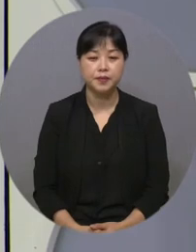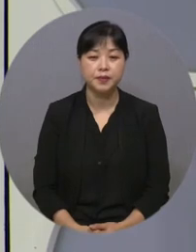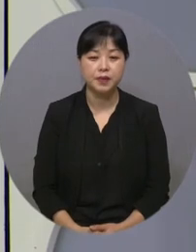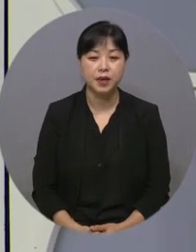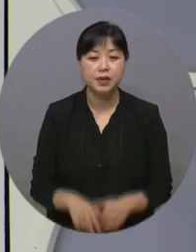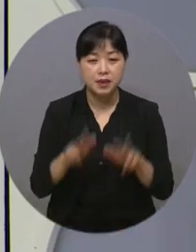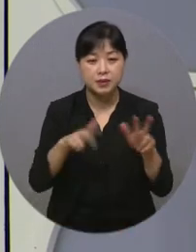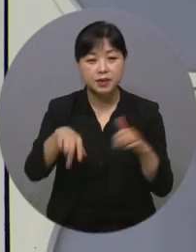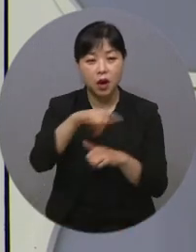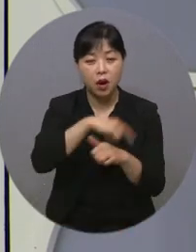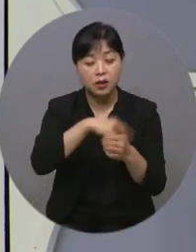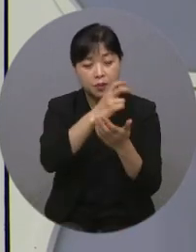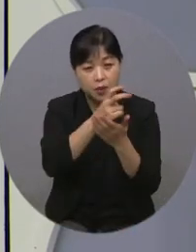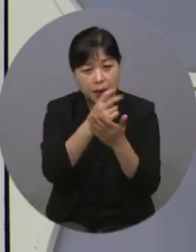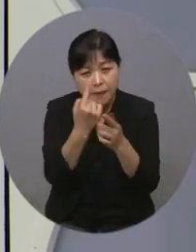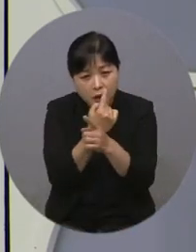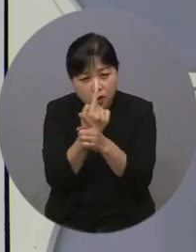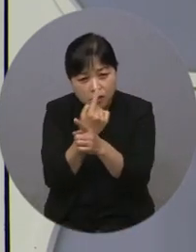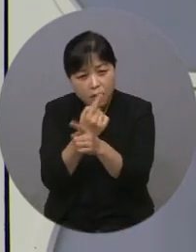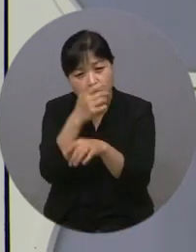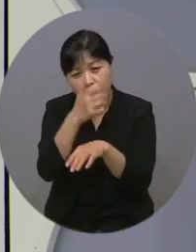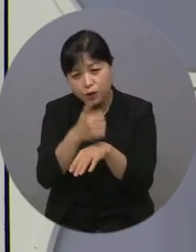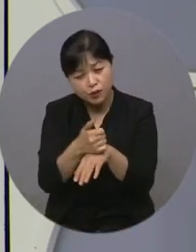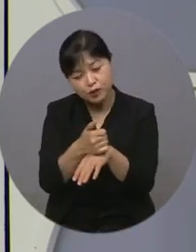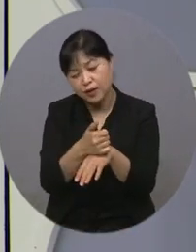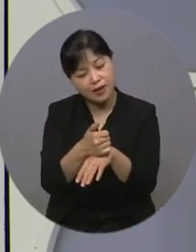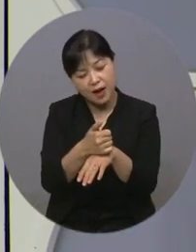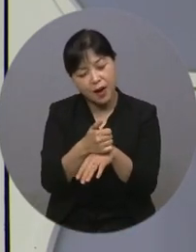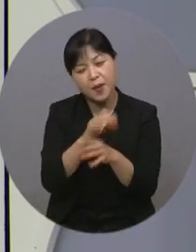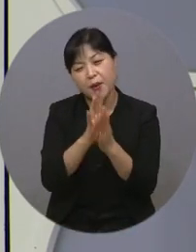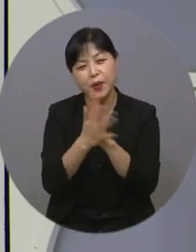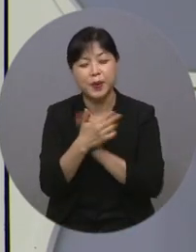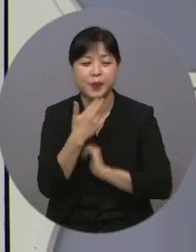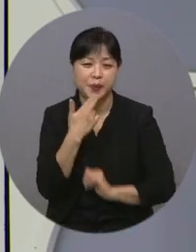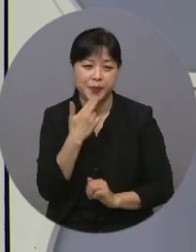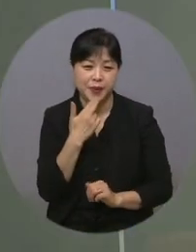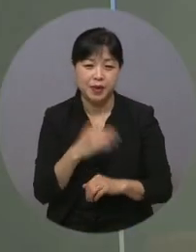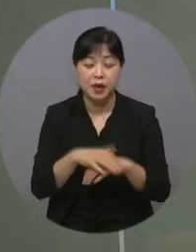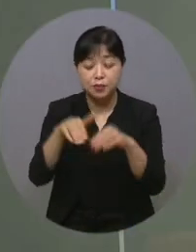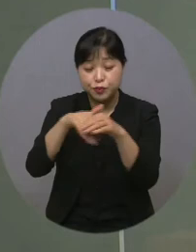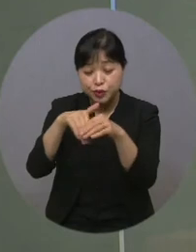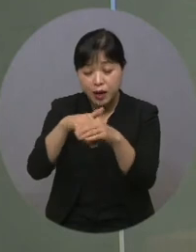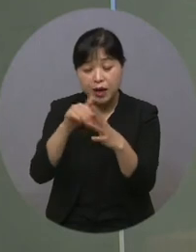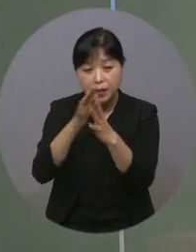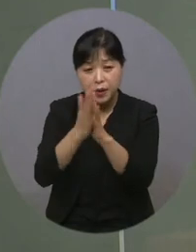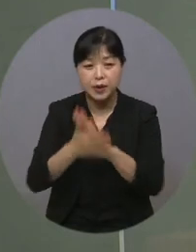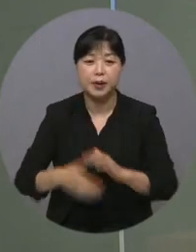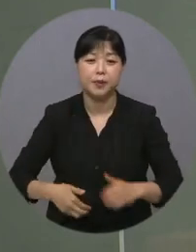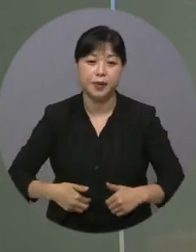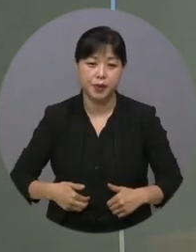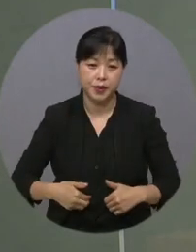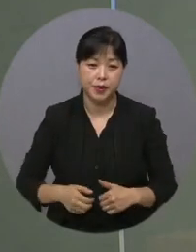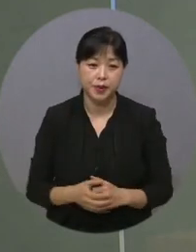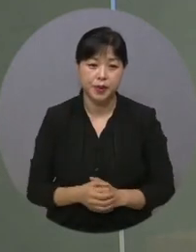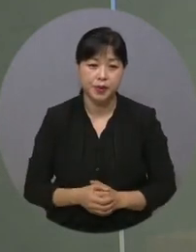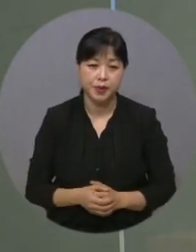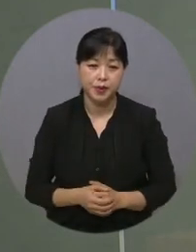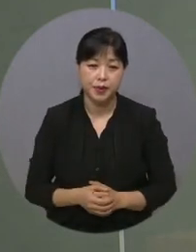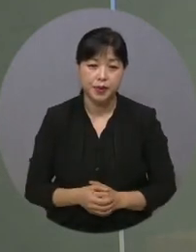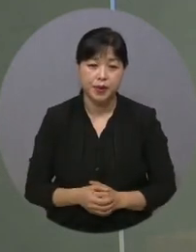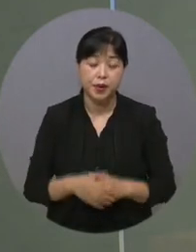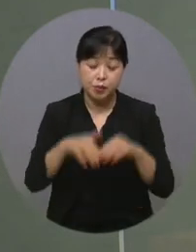바꾼다고 따라오지는 않을 것 같고 말이죠. 문화가 바뀌어야 되거든요. 문화는 어떻게